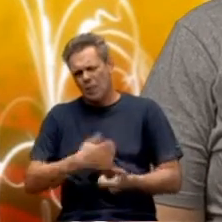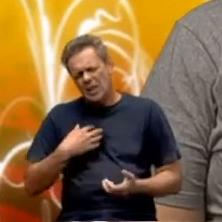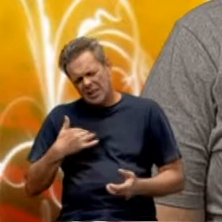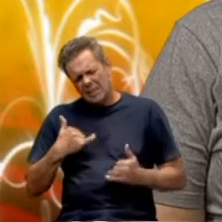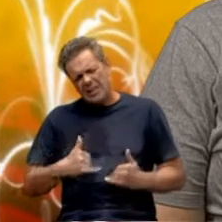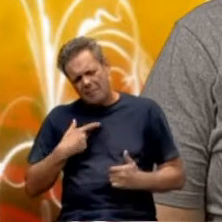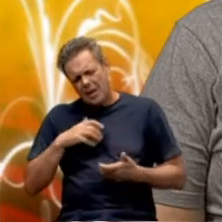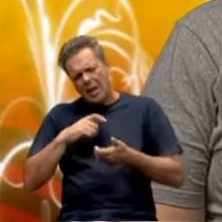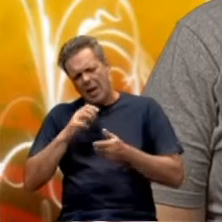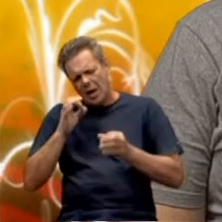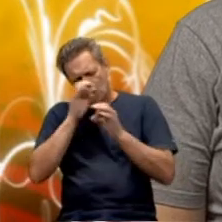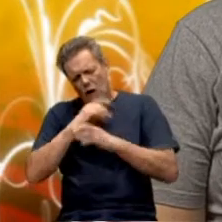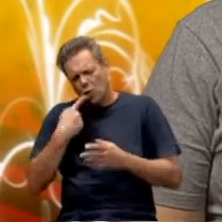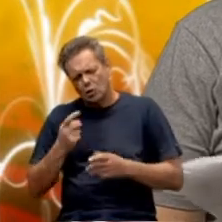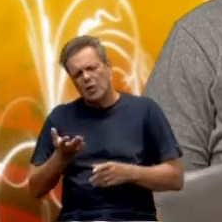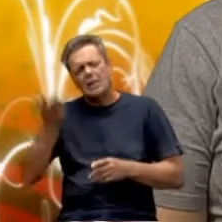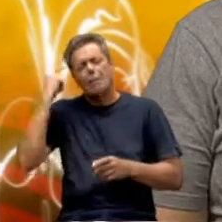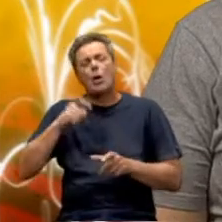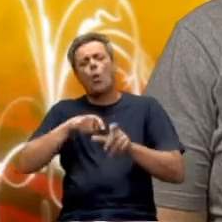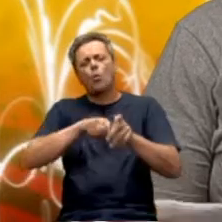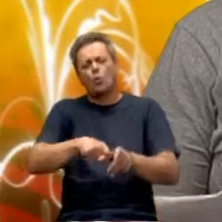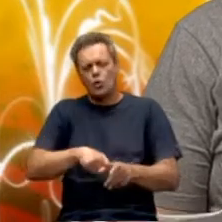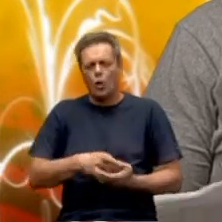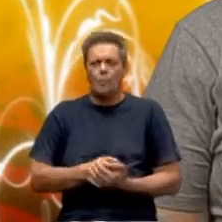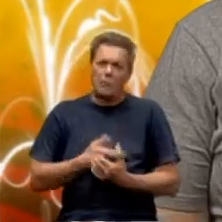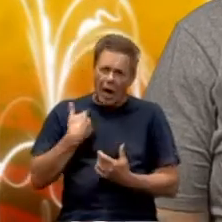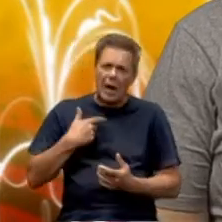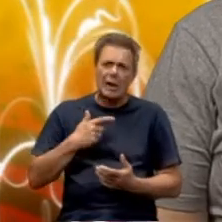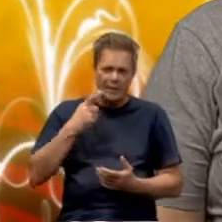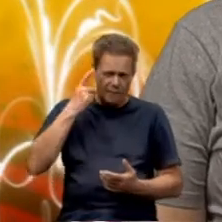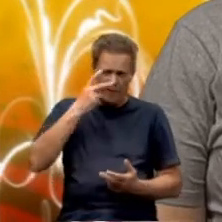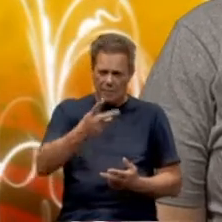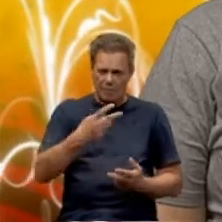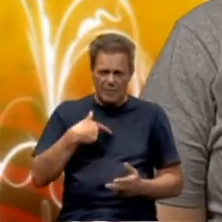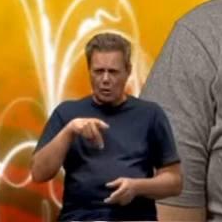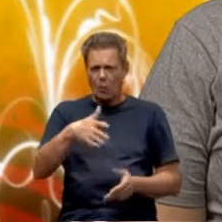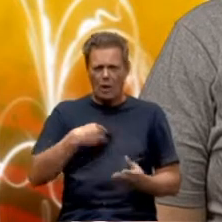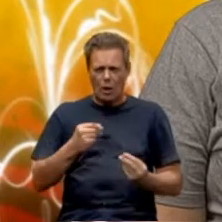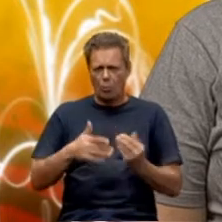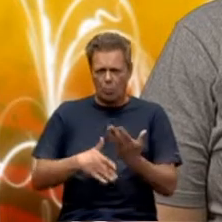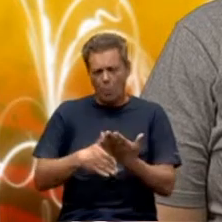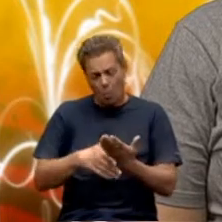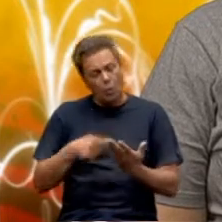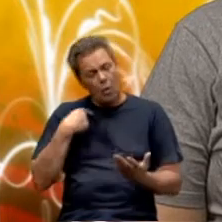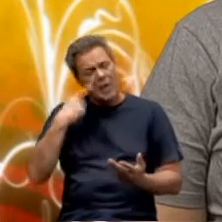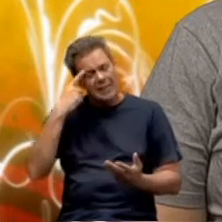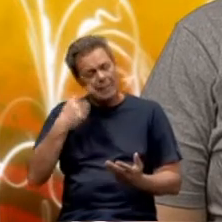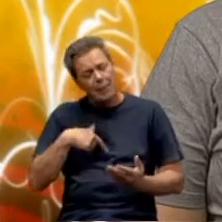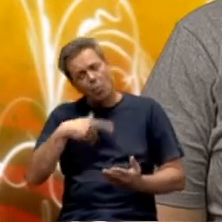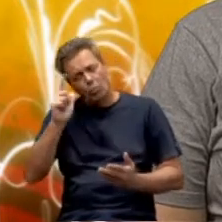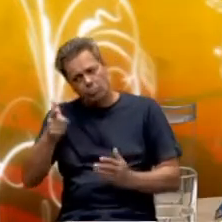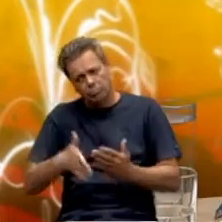prije uključio u rad. Vidim koliko mi je to i meni pomoglo i koliko ja mogu pomoći ostalima, naravno. Ja vas